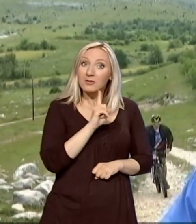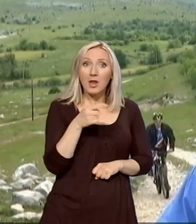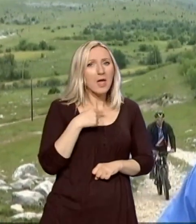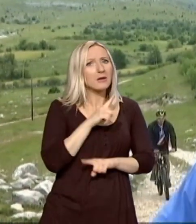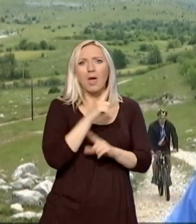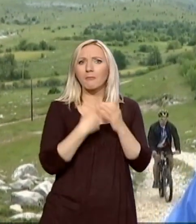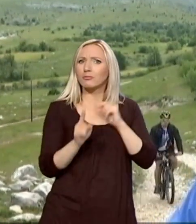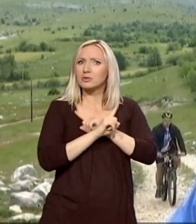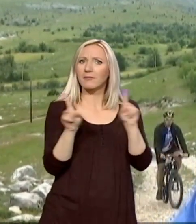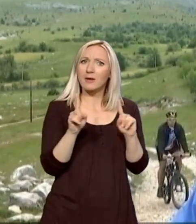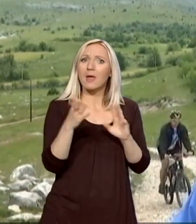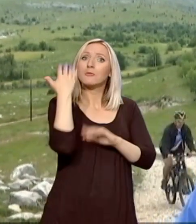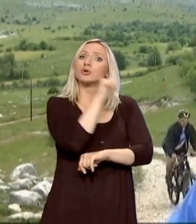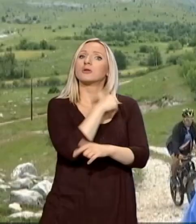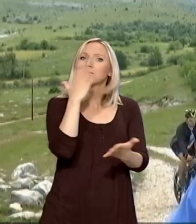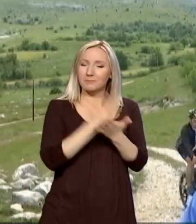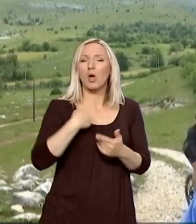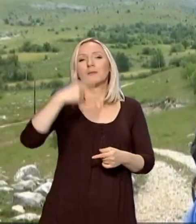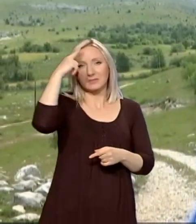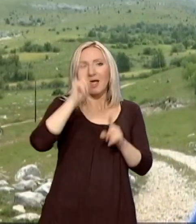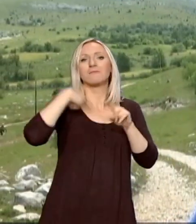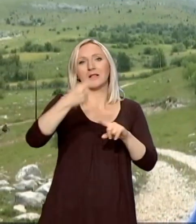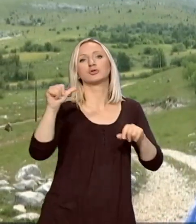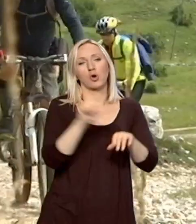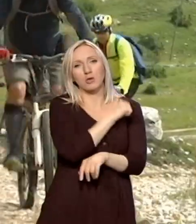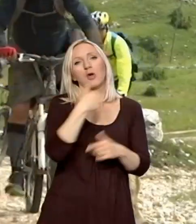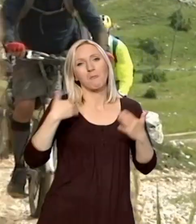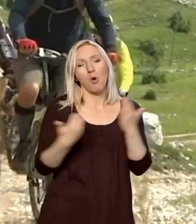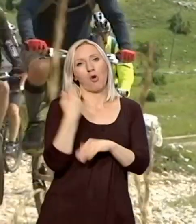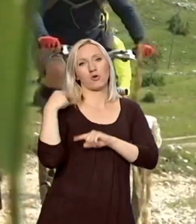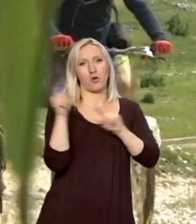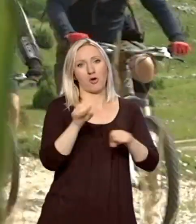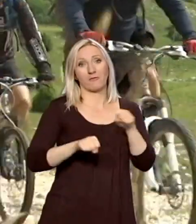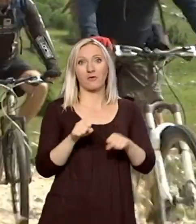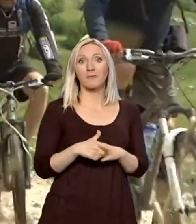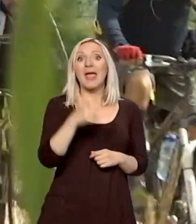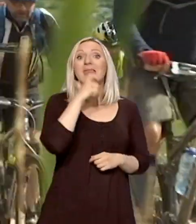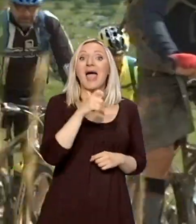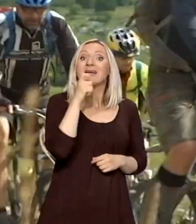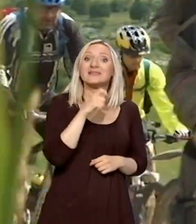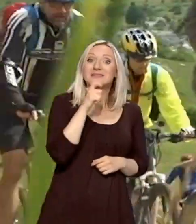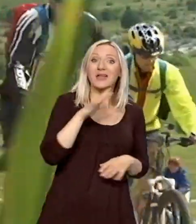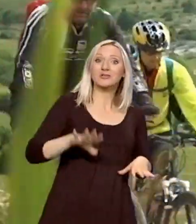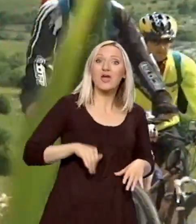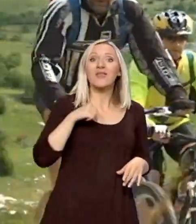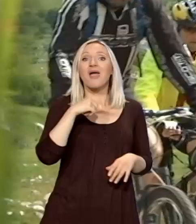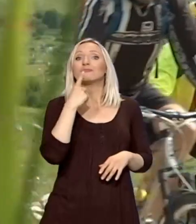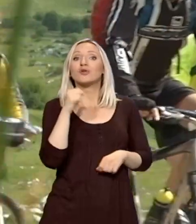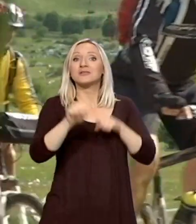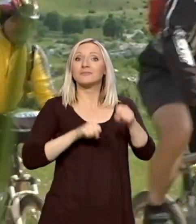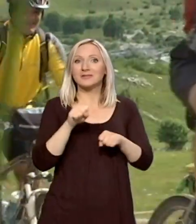smijem da propustim Čiker maraton. Prošle godine sam bio i tada sam znao da ću se vratiti. Najstariji biciklisti i među muškarcima i među ženama bili su